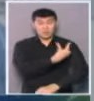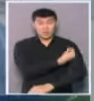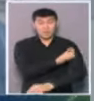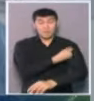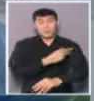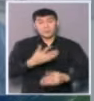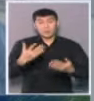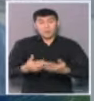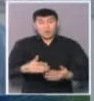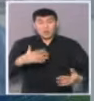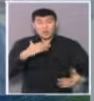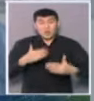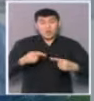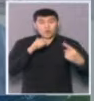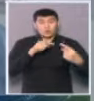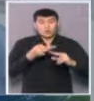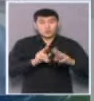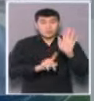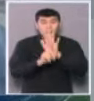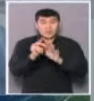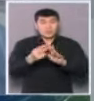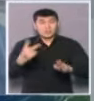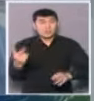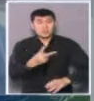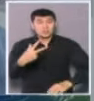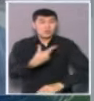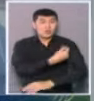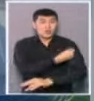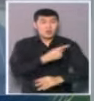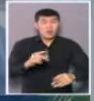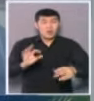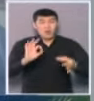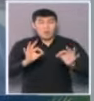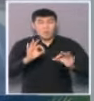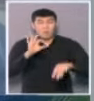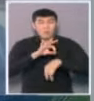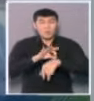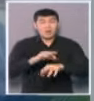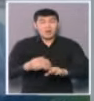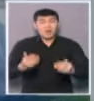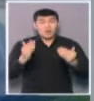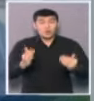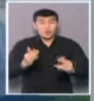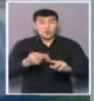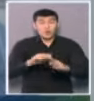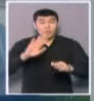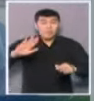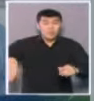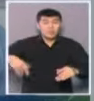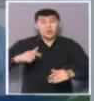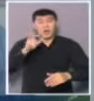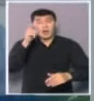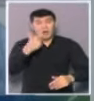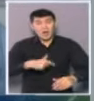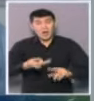кейін ол дене организмімен күреседі. Сондықтан да екінші вакцинадан кейінде бұндай жағдайлар орын алуы ықтимал. Бірақ одан кейін адамның